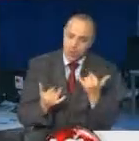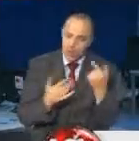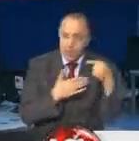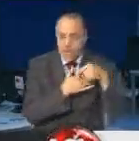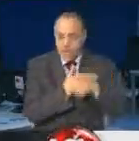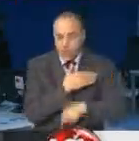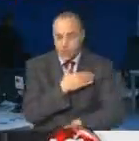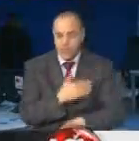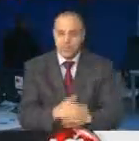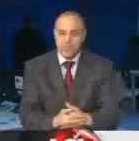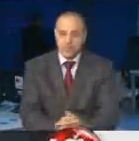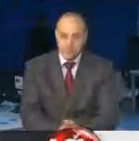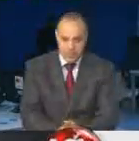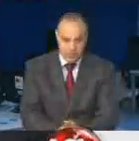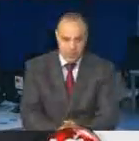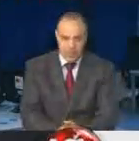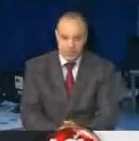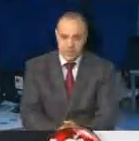الجنوب.